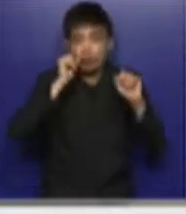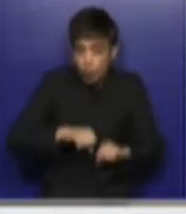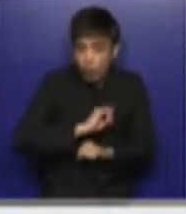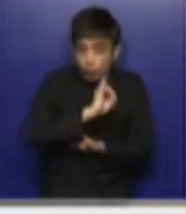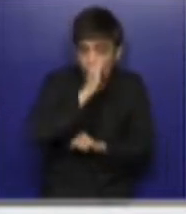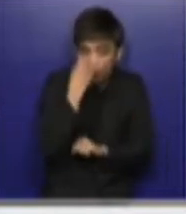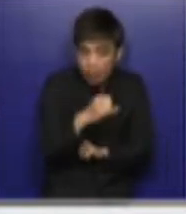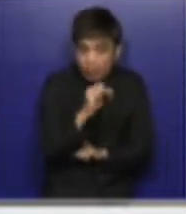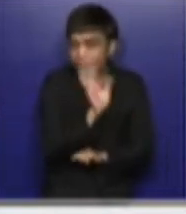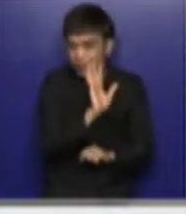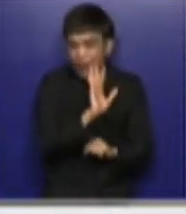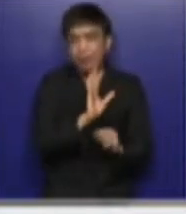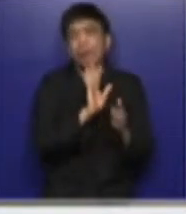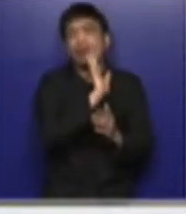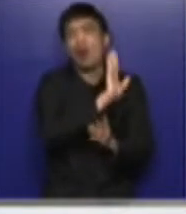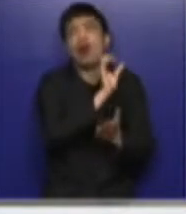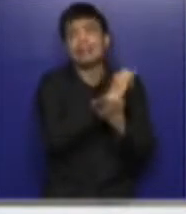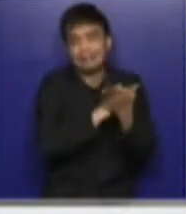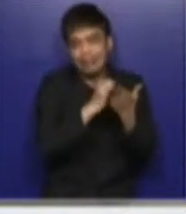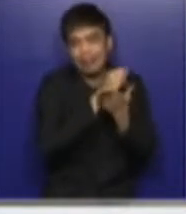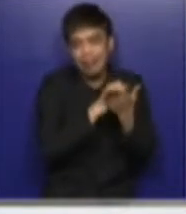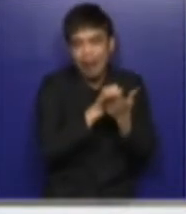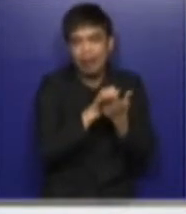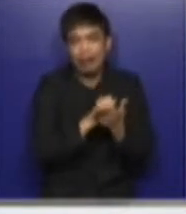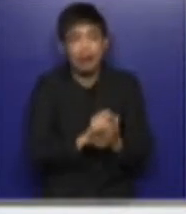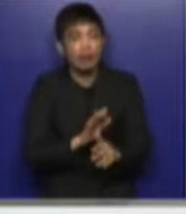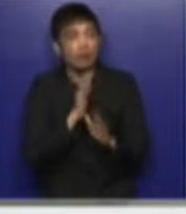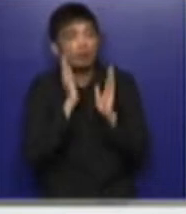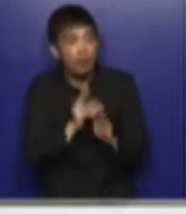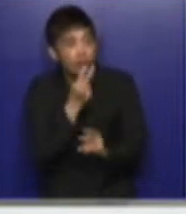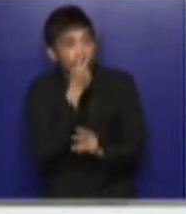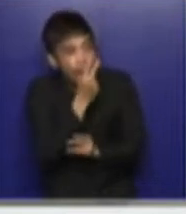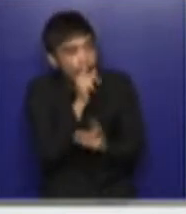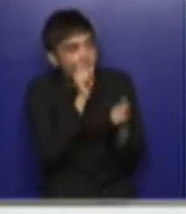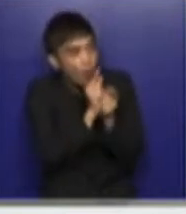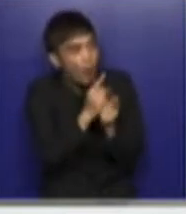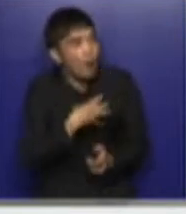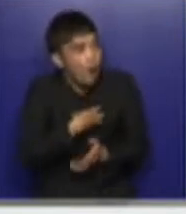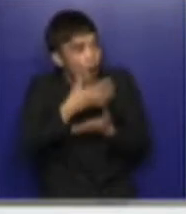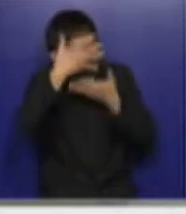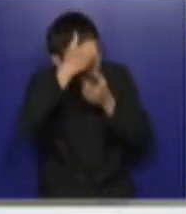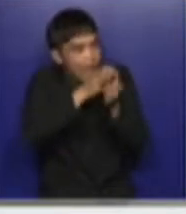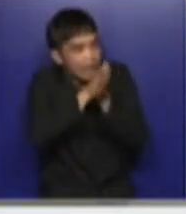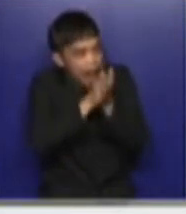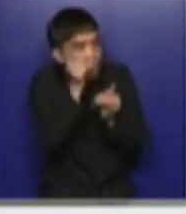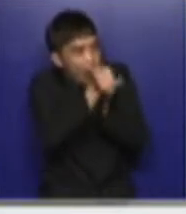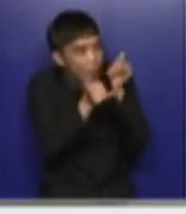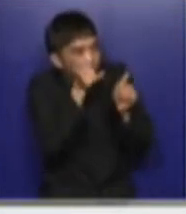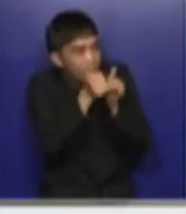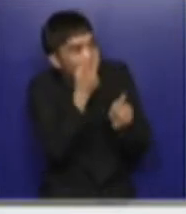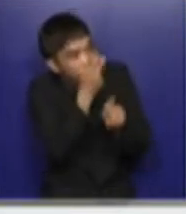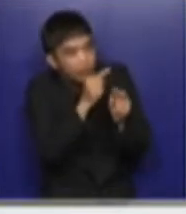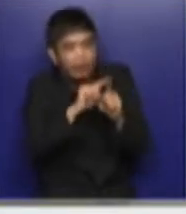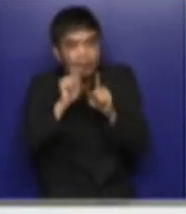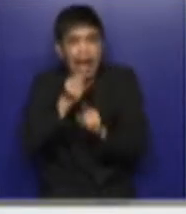ปะก็คือศิลปะการวาดภาพเหล่านี้ลงไปเนี่ยอาจจะดึงดูดให้คนสนใจเข้ามาดูเข้ามาชมเข้ามาทำบุญที่วัดนี้เพิ่มขึ้นก็ได้ค่ะ